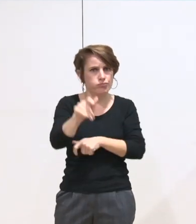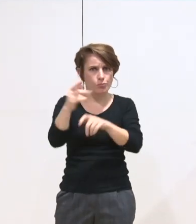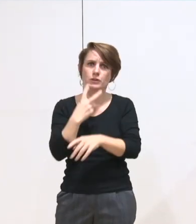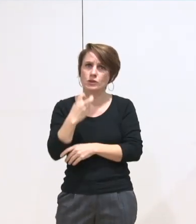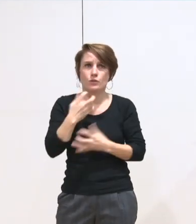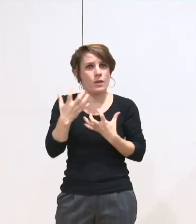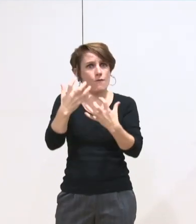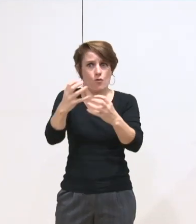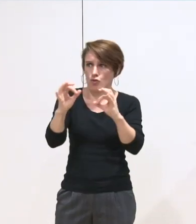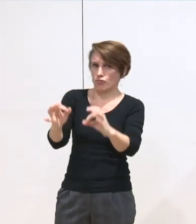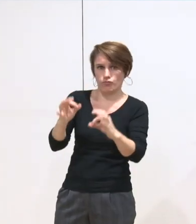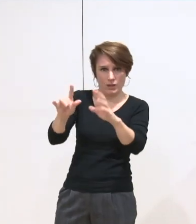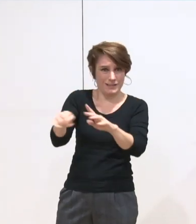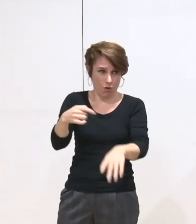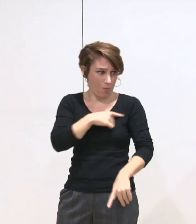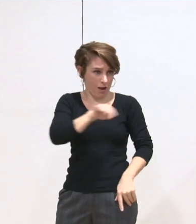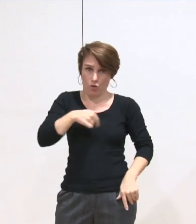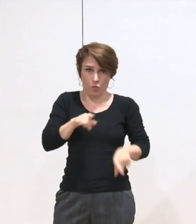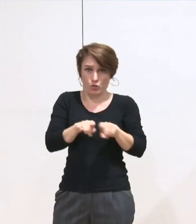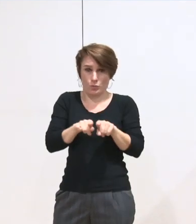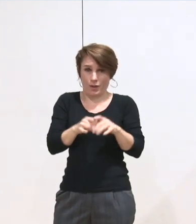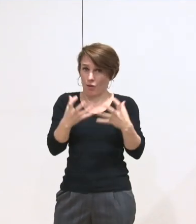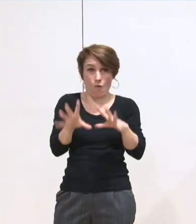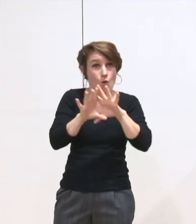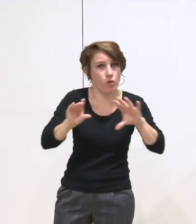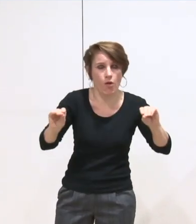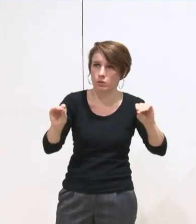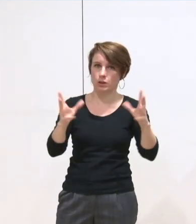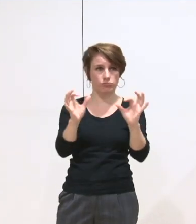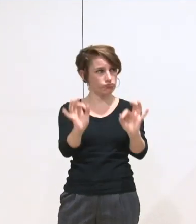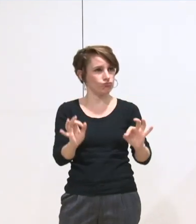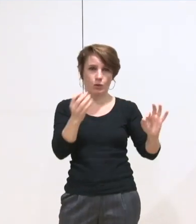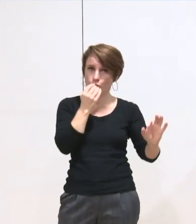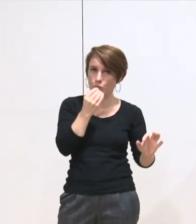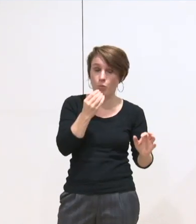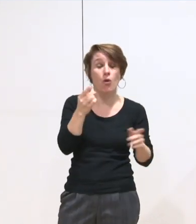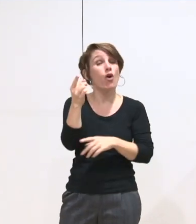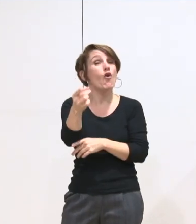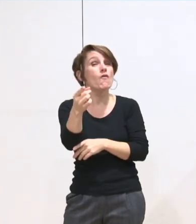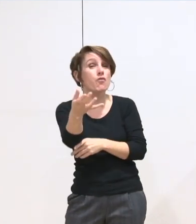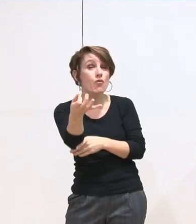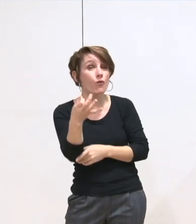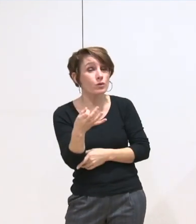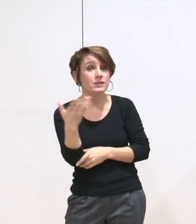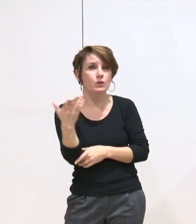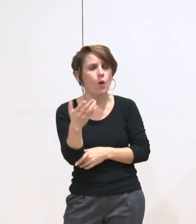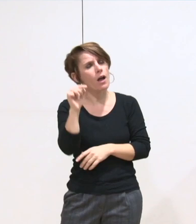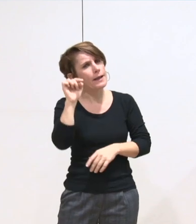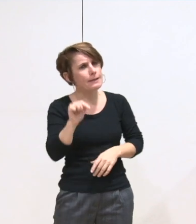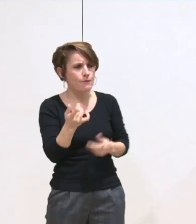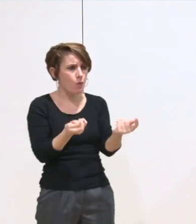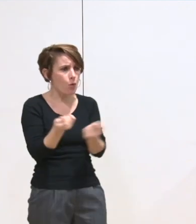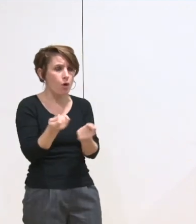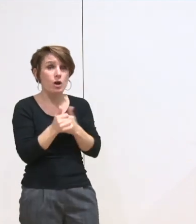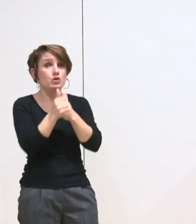une exigence légitime de nous tous ici, doit enfin être abordée à la lumière de la réalité, loin